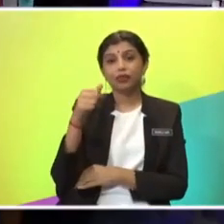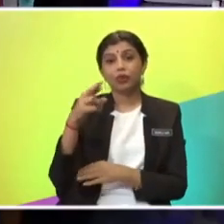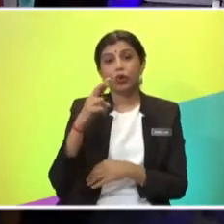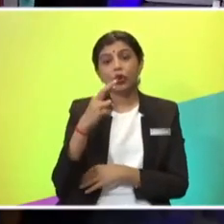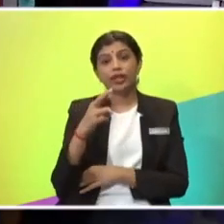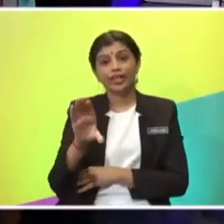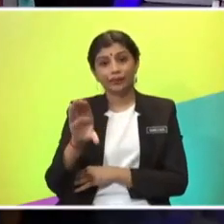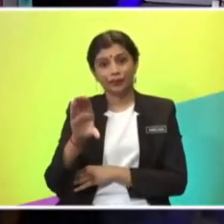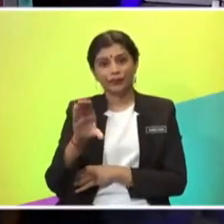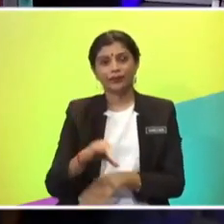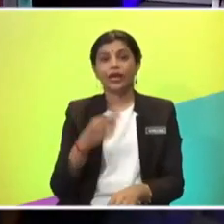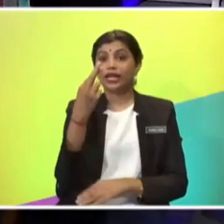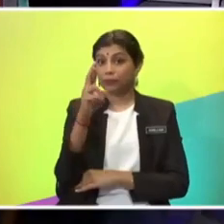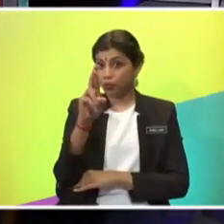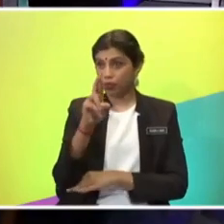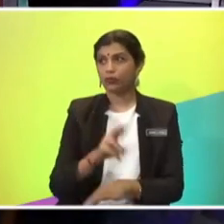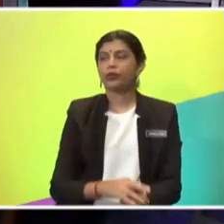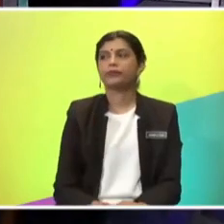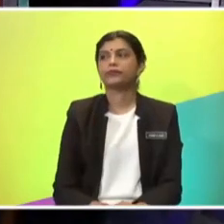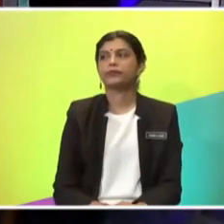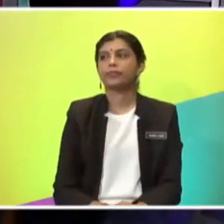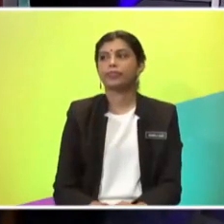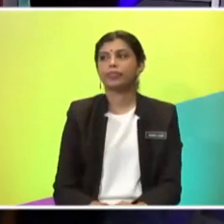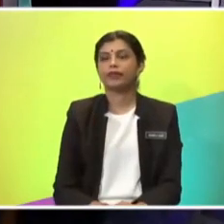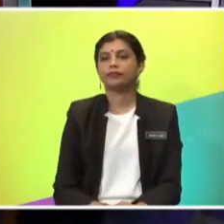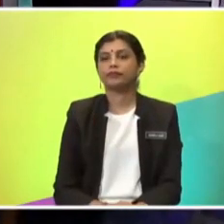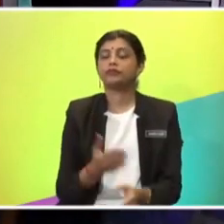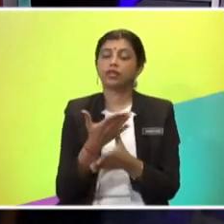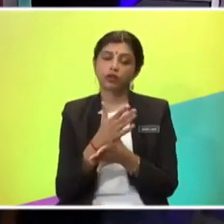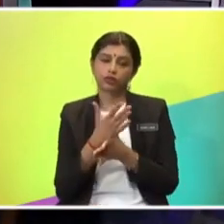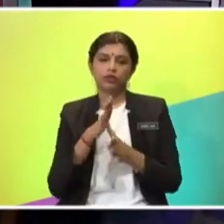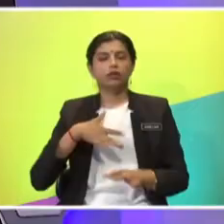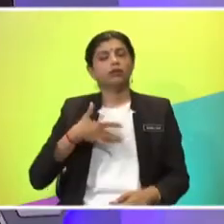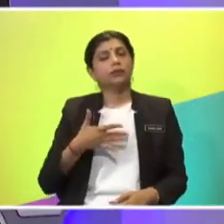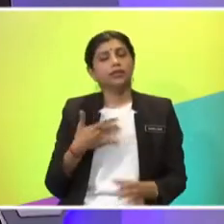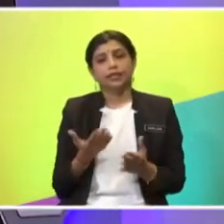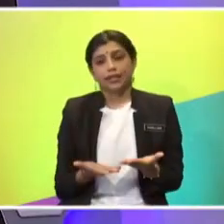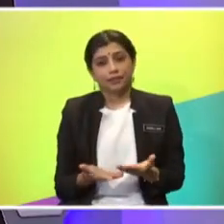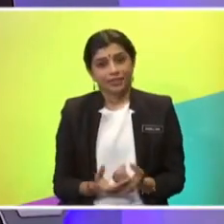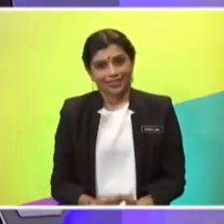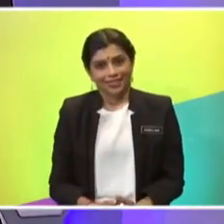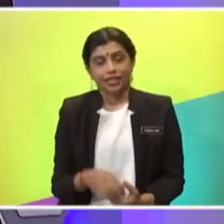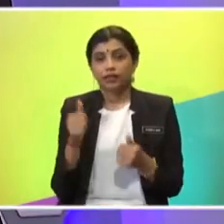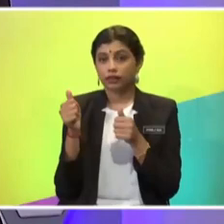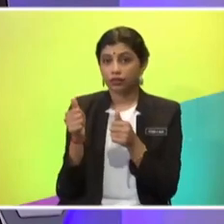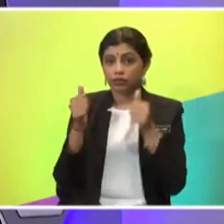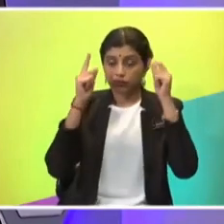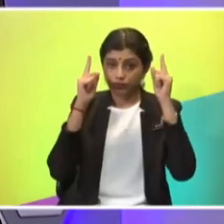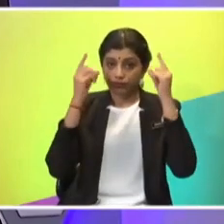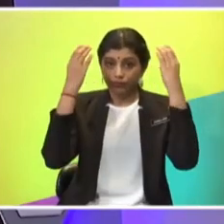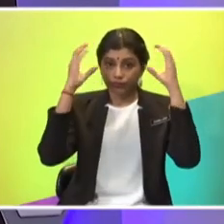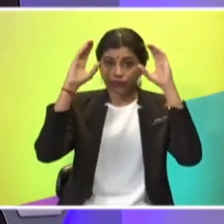mungkin cikgu Mas nilai lah. Sikitlah saya nak berkongsi perasaan saya lah. Saya sebagai guru matematik aliran